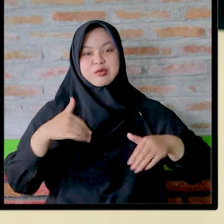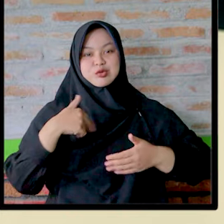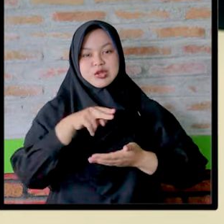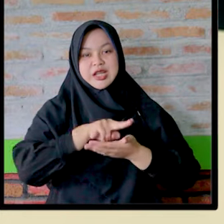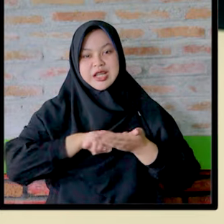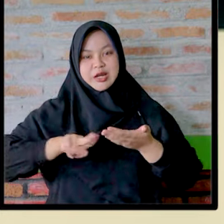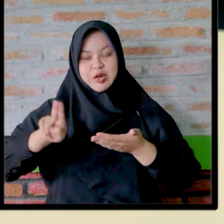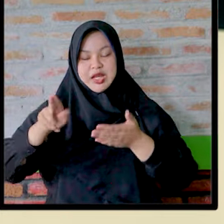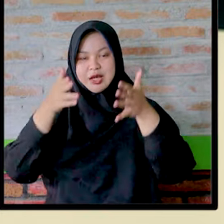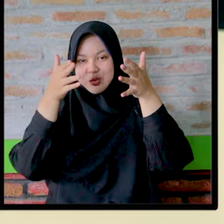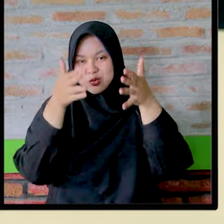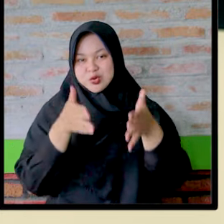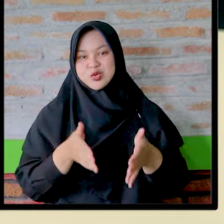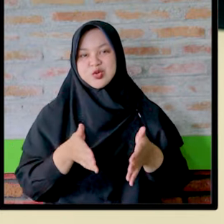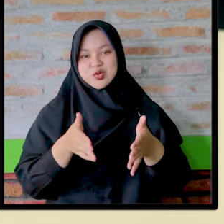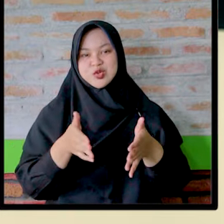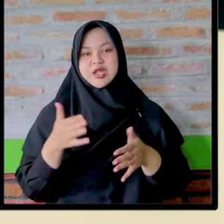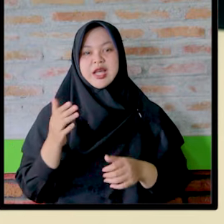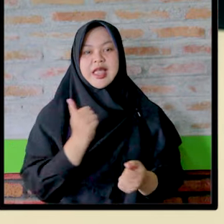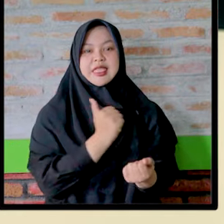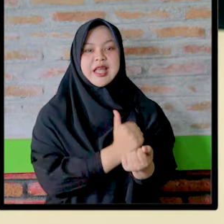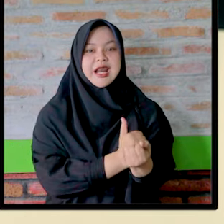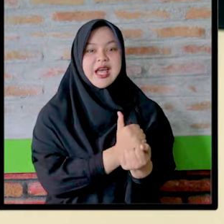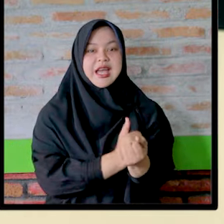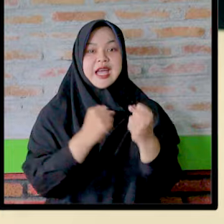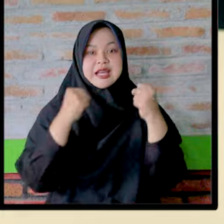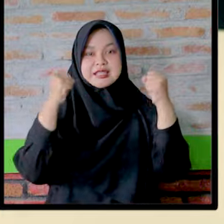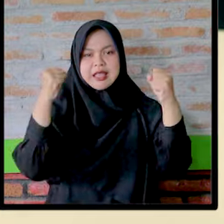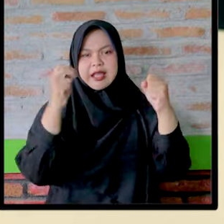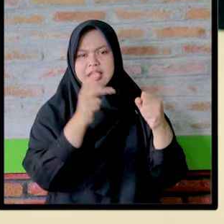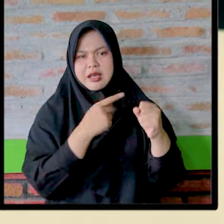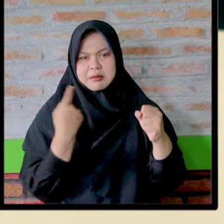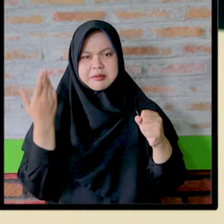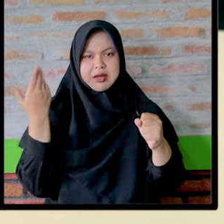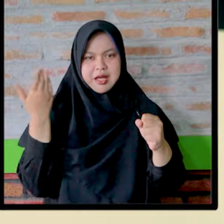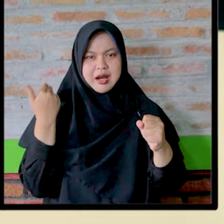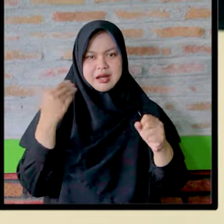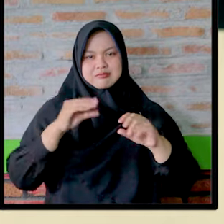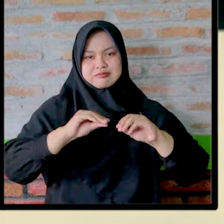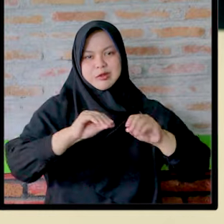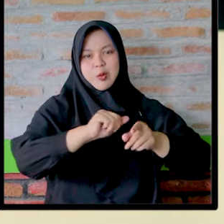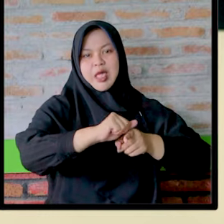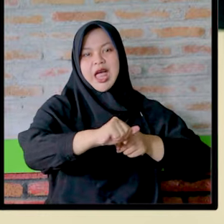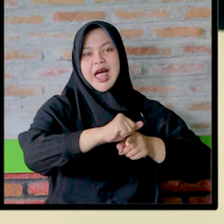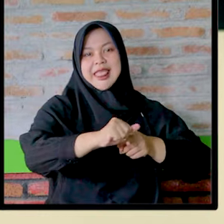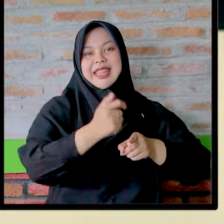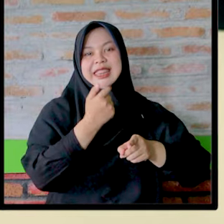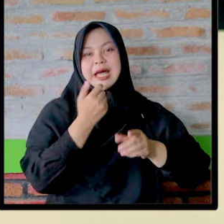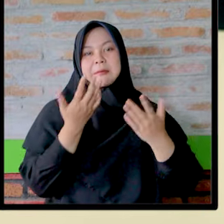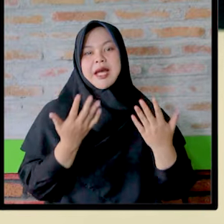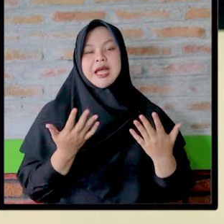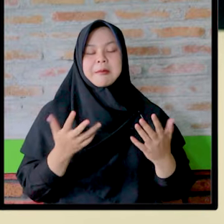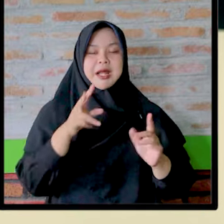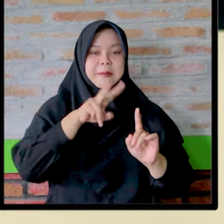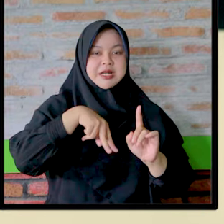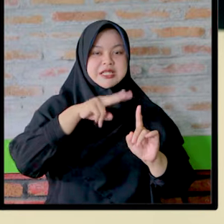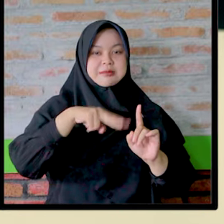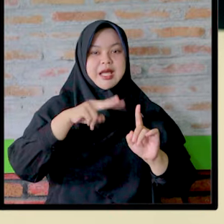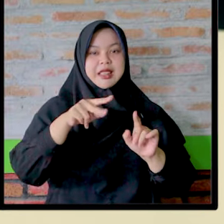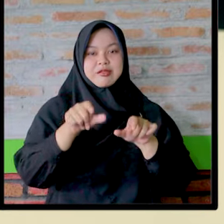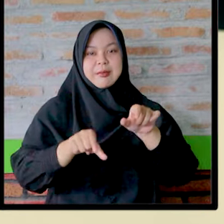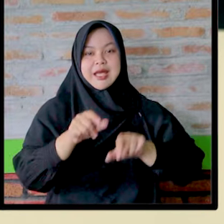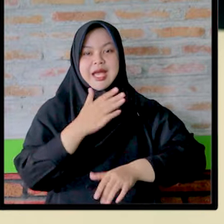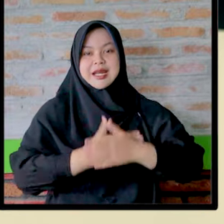jadi tenaga medis kami kemarin kita latih untuk Bagaimana perspektif penyandang disabilitasnya